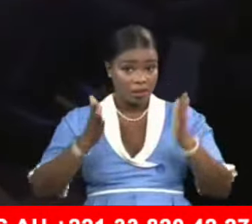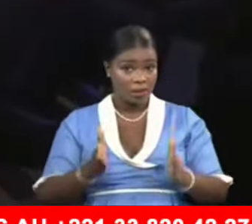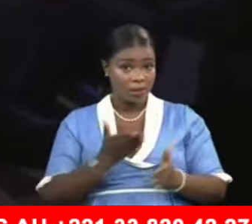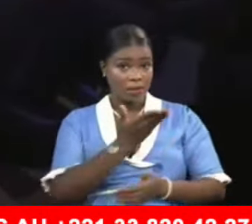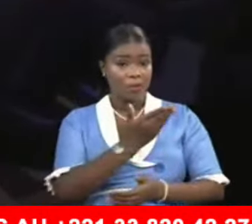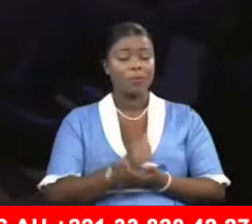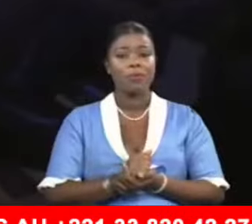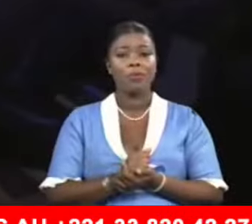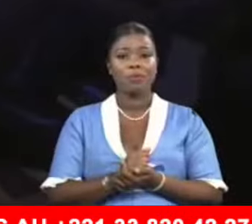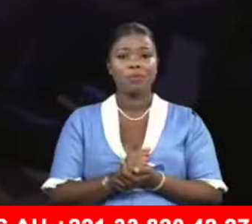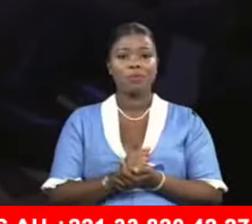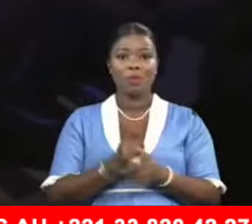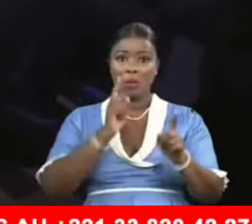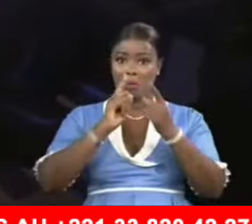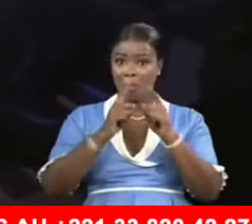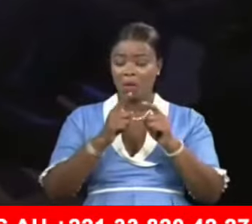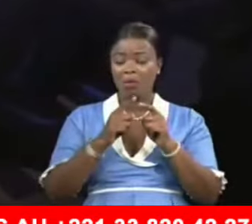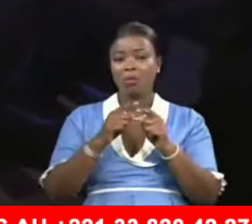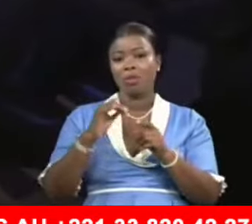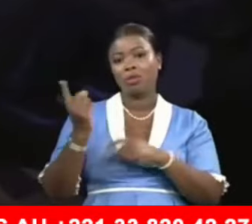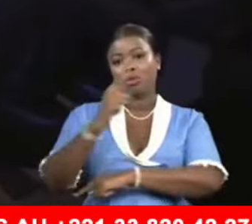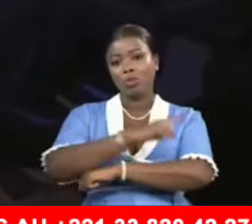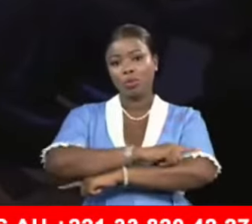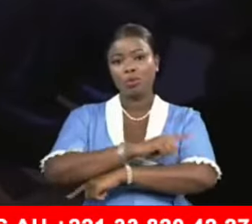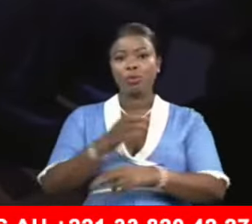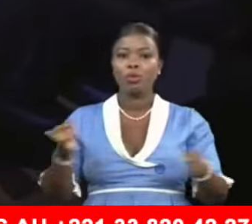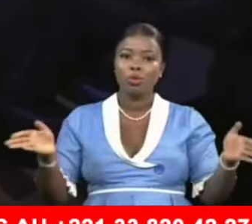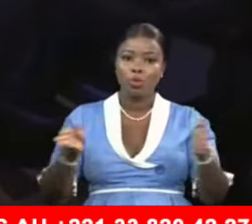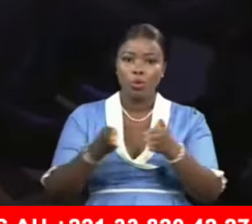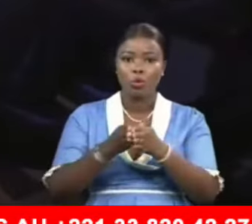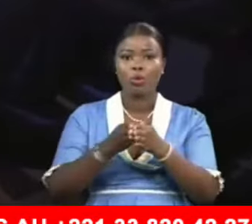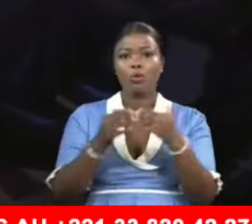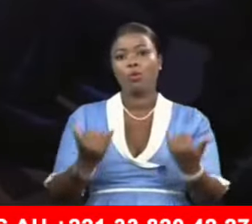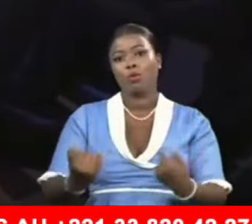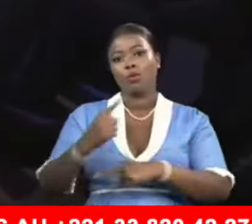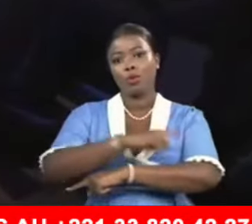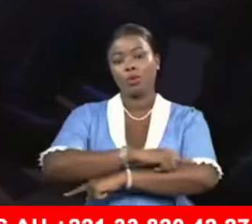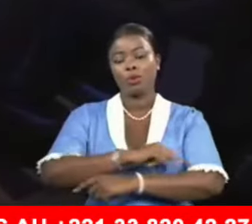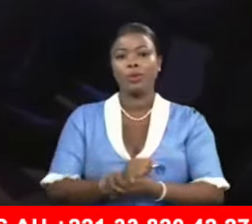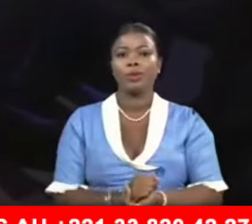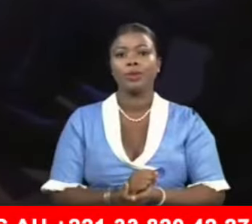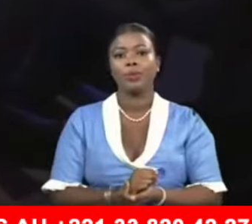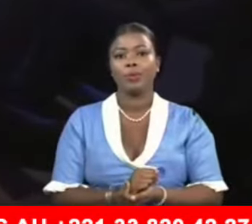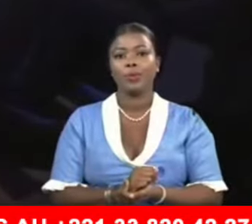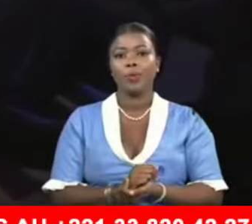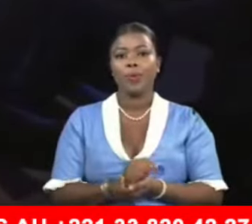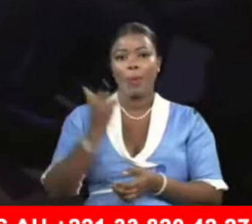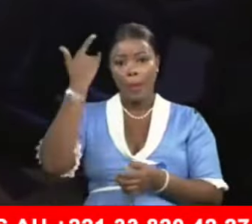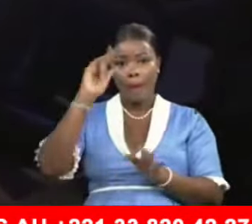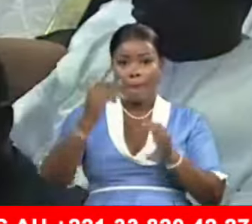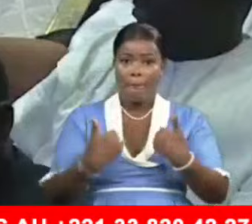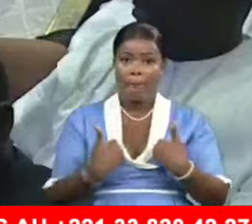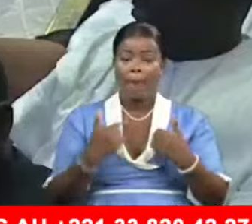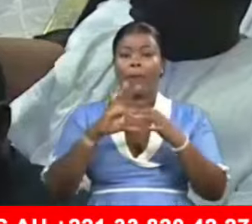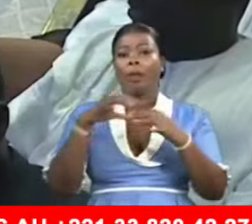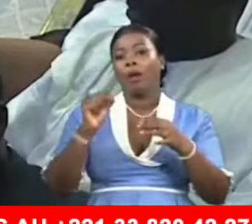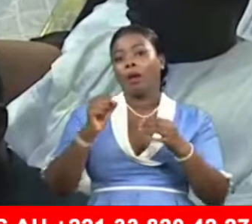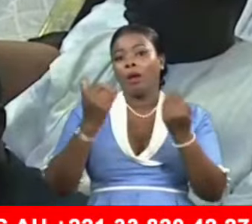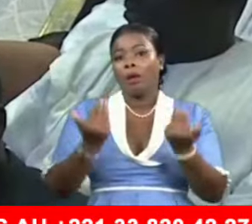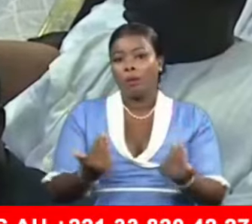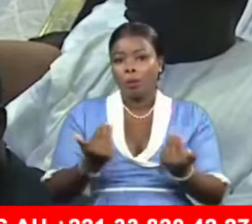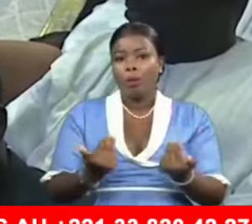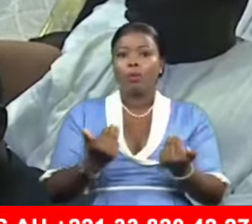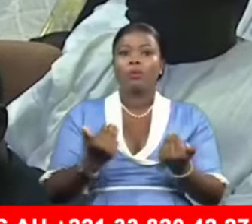résumer la journée qui nous réunit aujourd'hui il y a des moments dans la vie